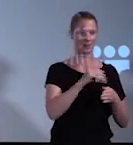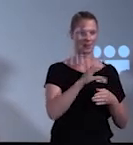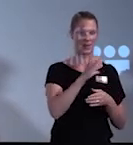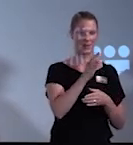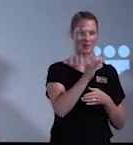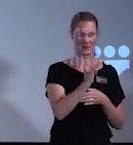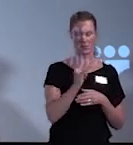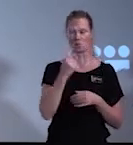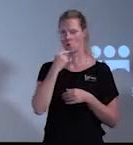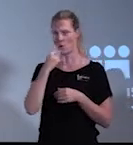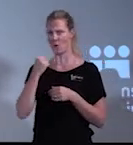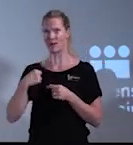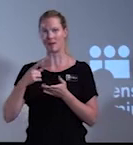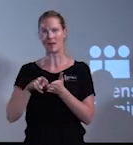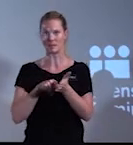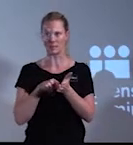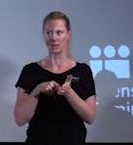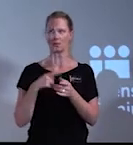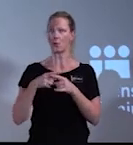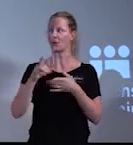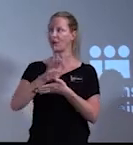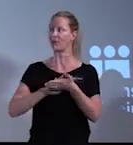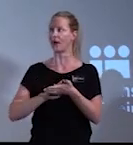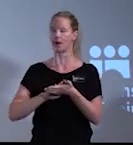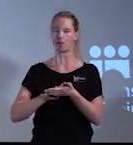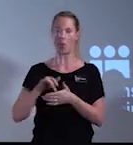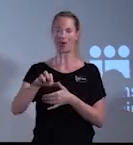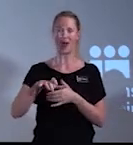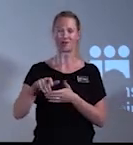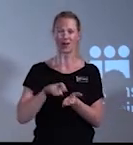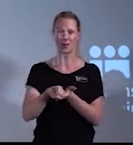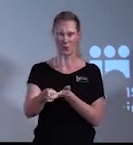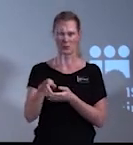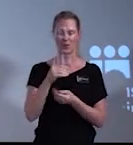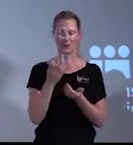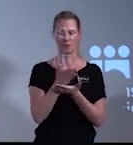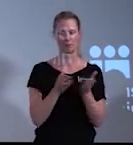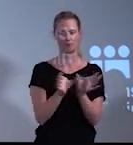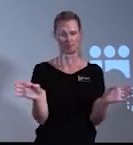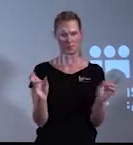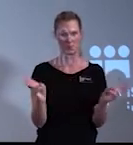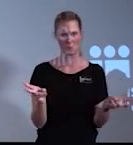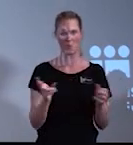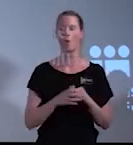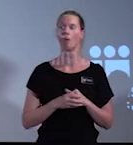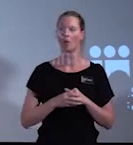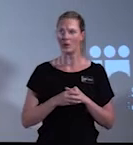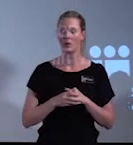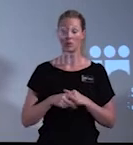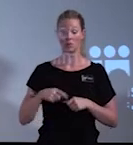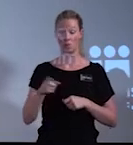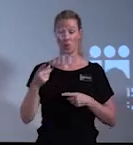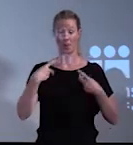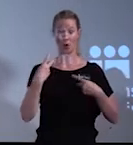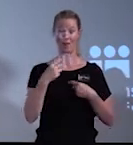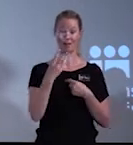är så här, det var för att särskilja dem så att man olika färger på kassarapporterna förr i tiden. Därför delar vi in det gröna och röda. Så de här biograferna som